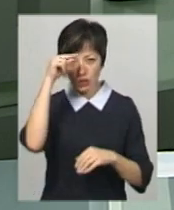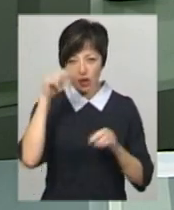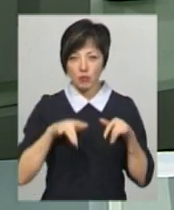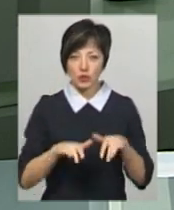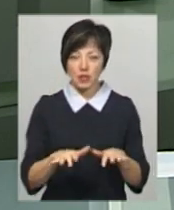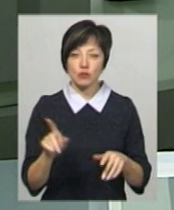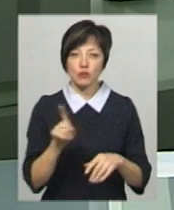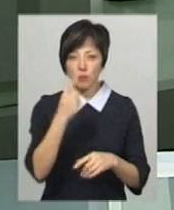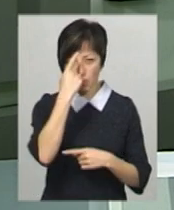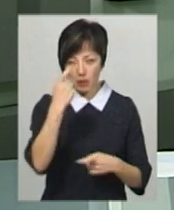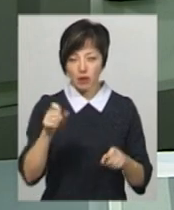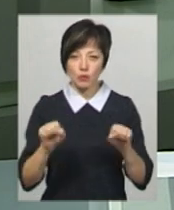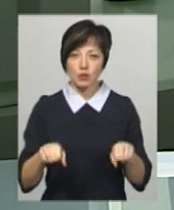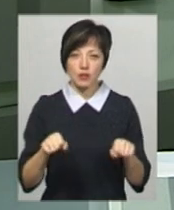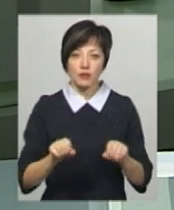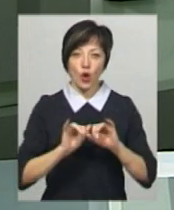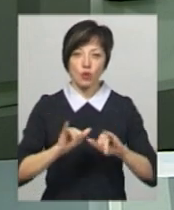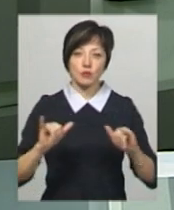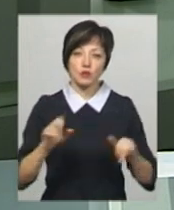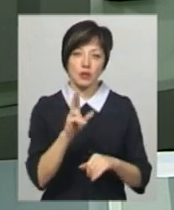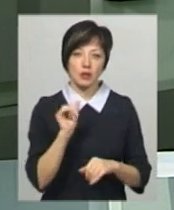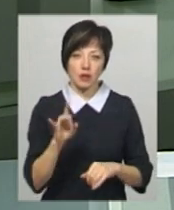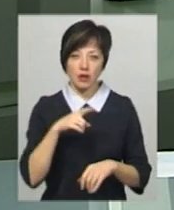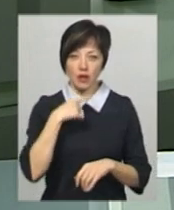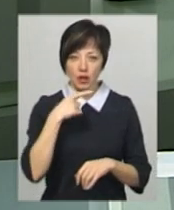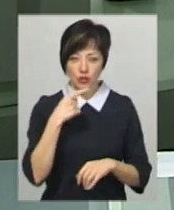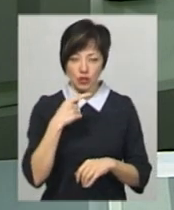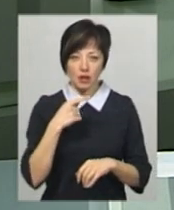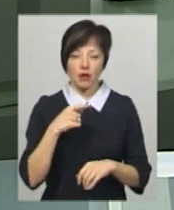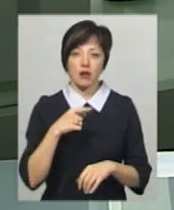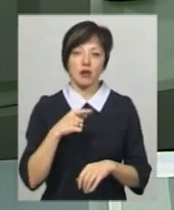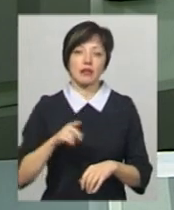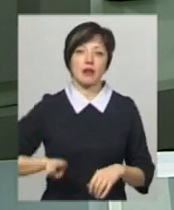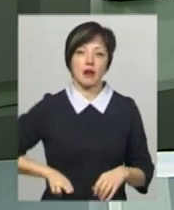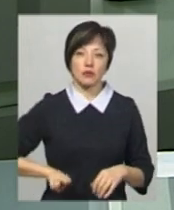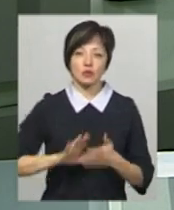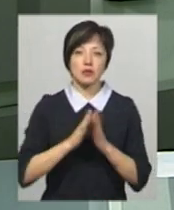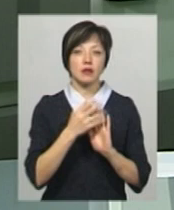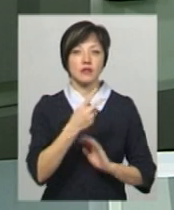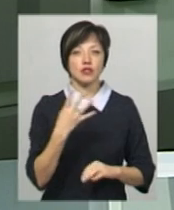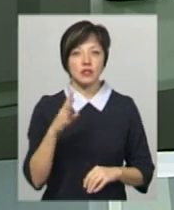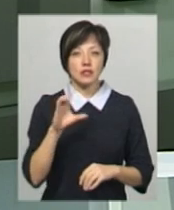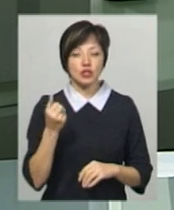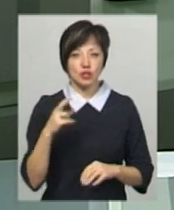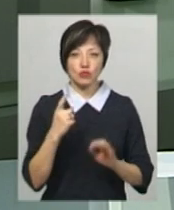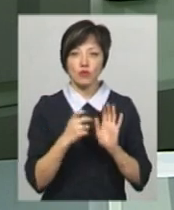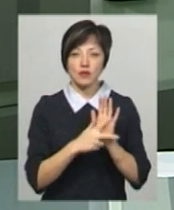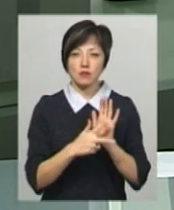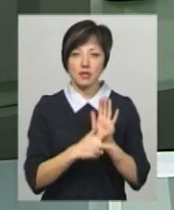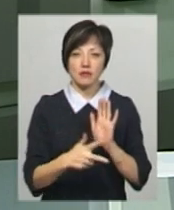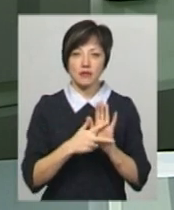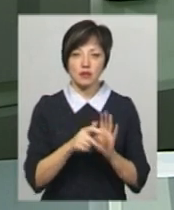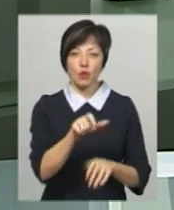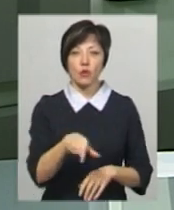процес, аби попередити можливе розповсюдження кору, каже Віктор Грищук. Станом на 24 січня